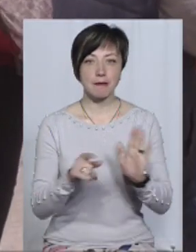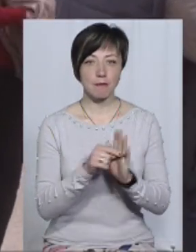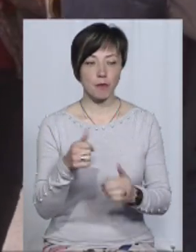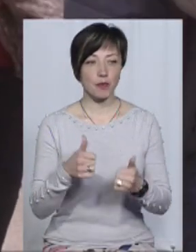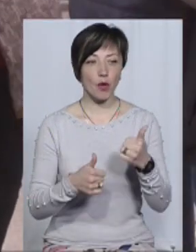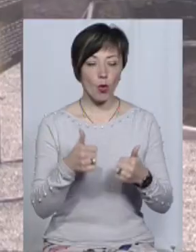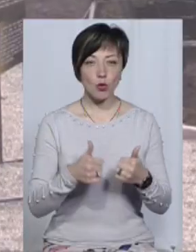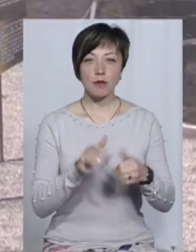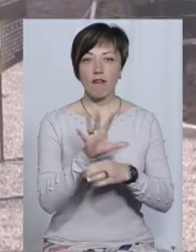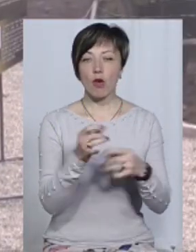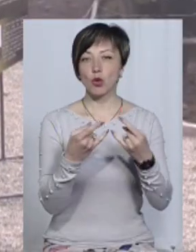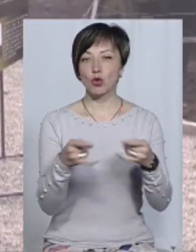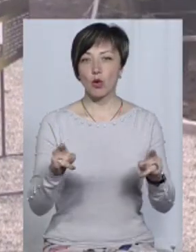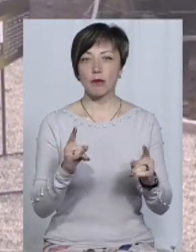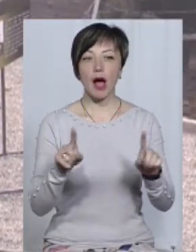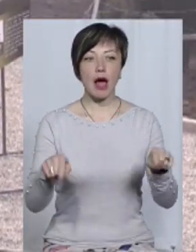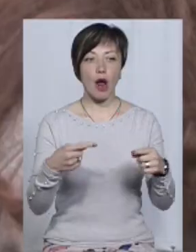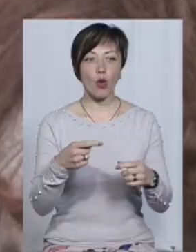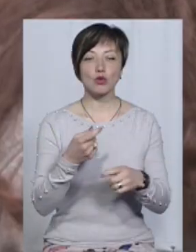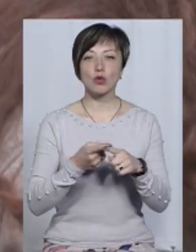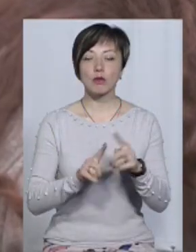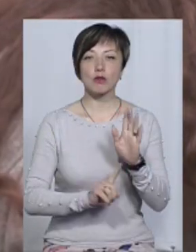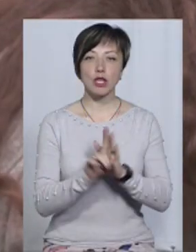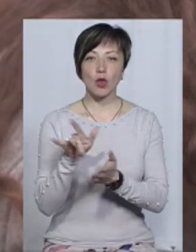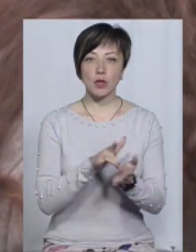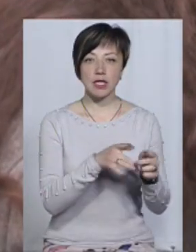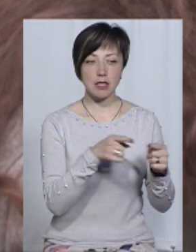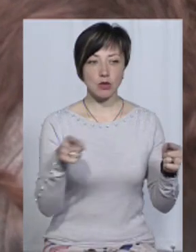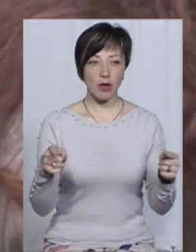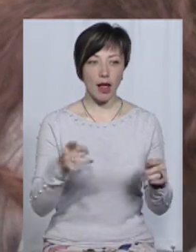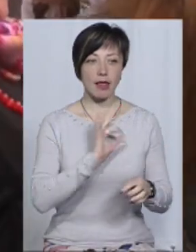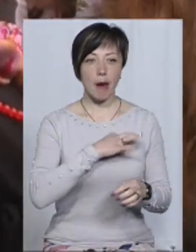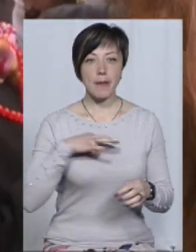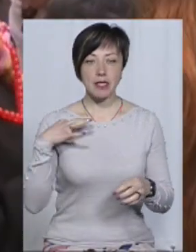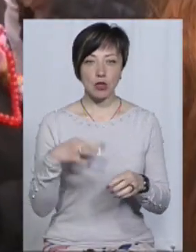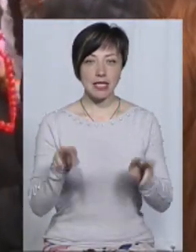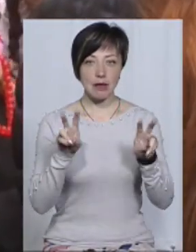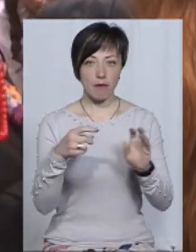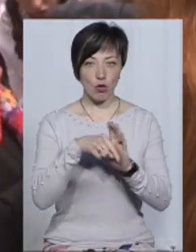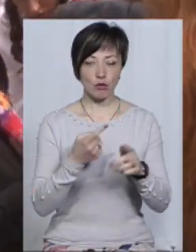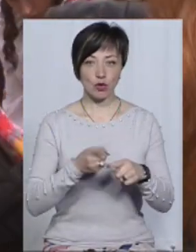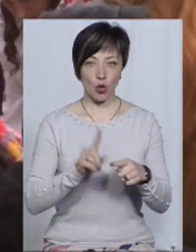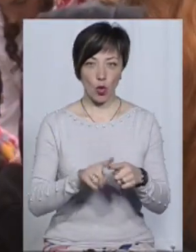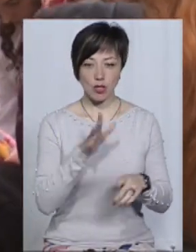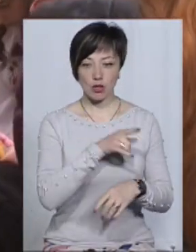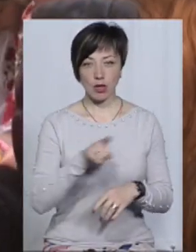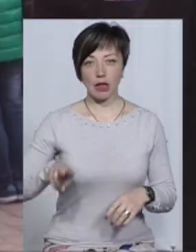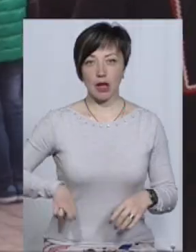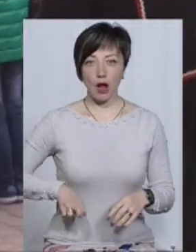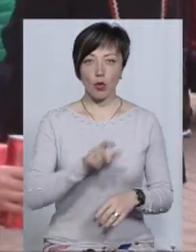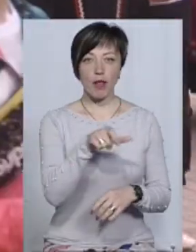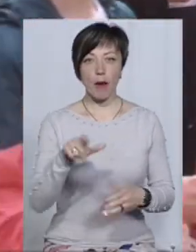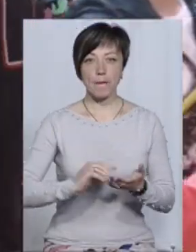Конкурсами, фотозонами та реконструкціями розпочався туристичний сезон. Намисто стало символом цього сезону, каже директорка Департаменту гуманітарної